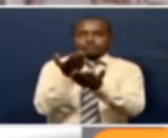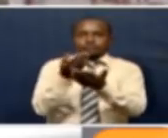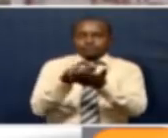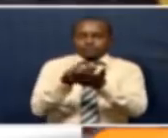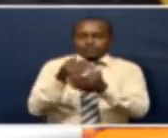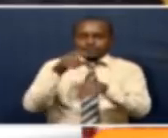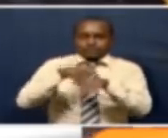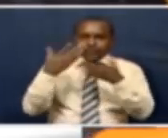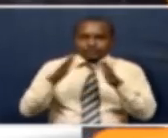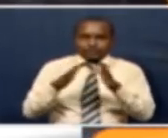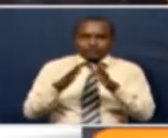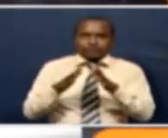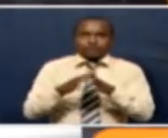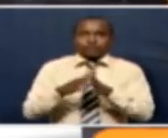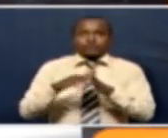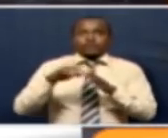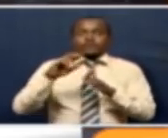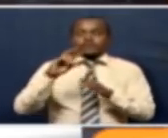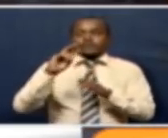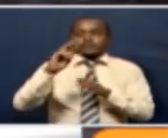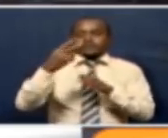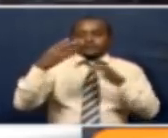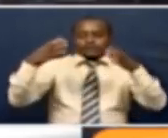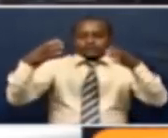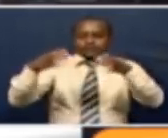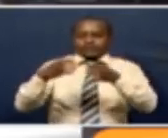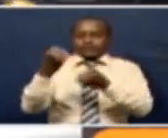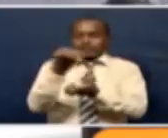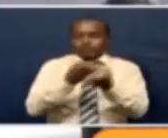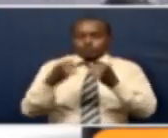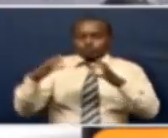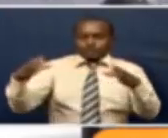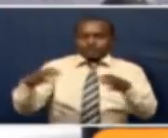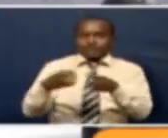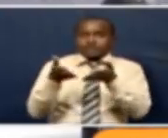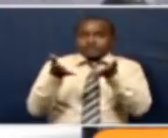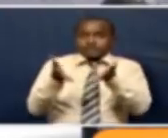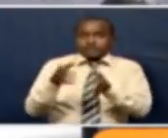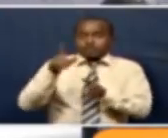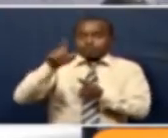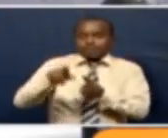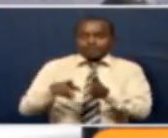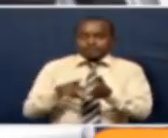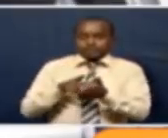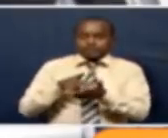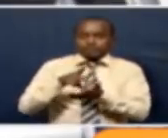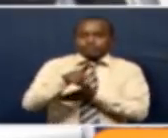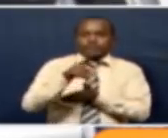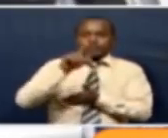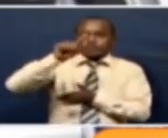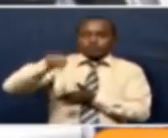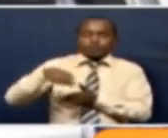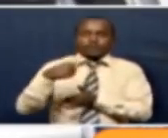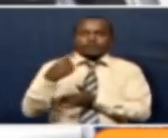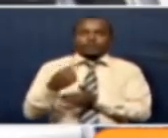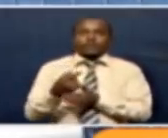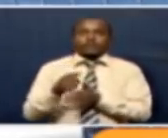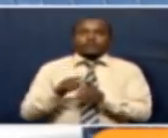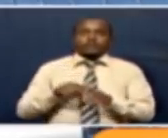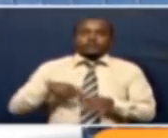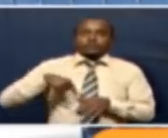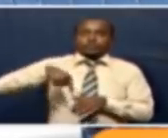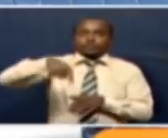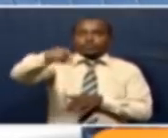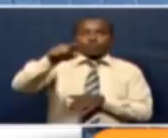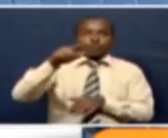Abiria wa mabehewa ya daraja la pili, yani economy class, sasa watatozwa nauli ya shilingi 1,000 kusafiri